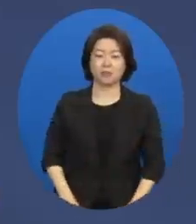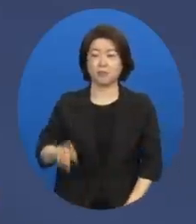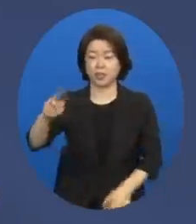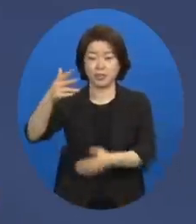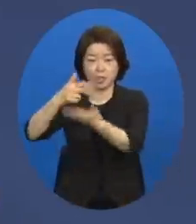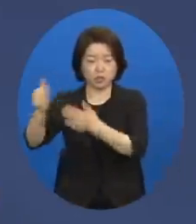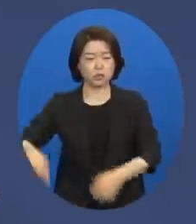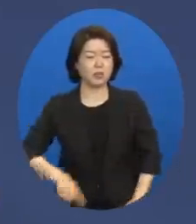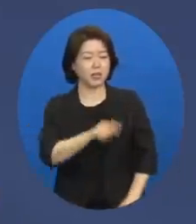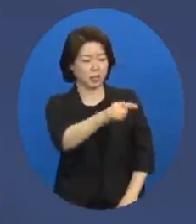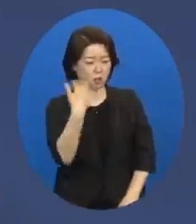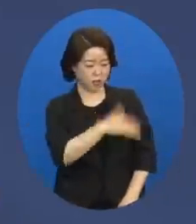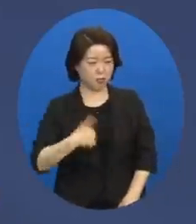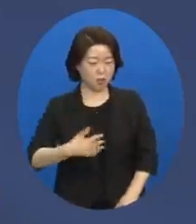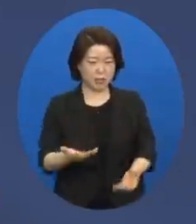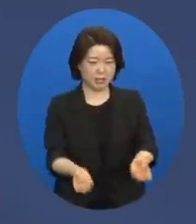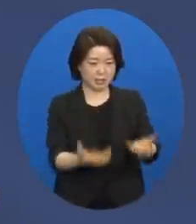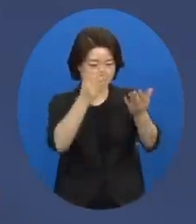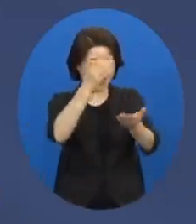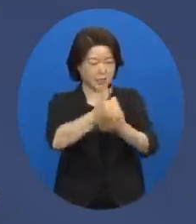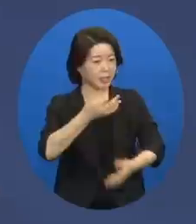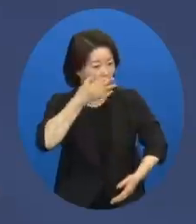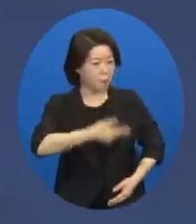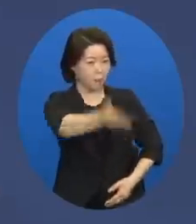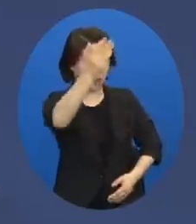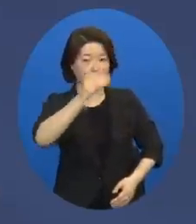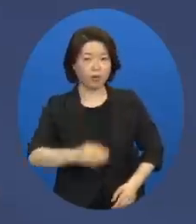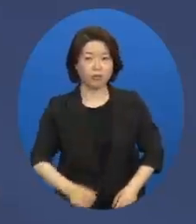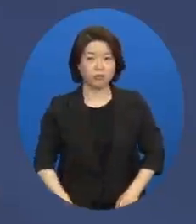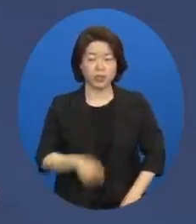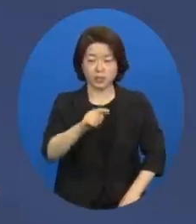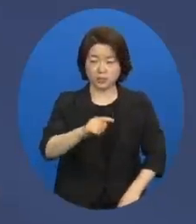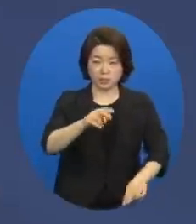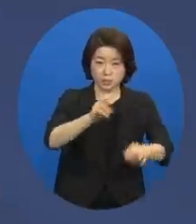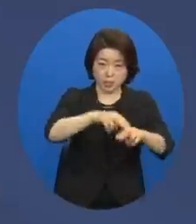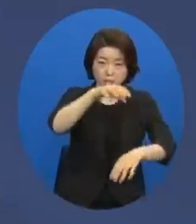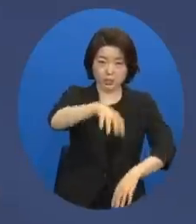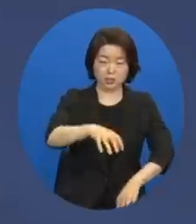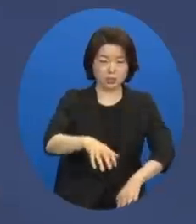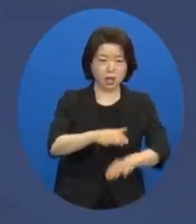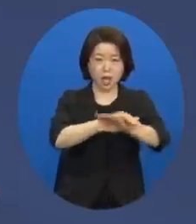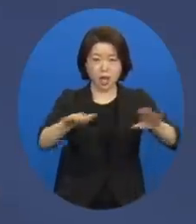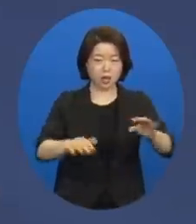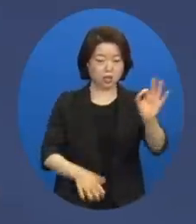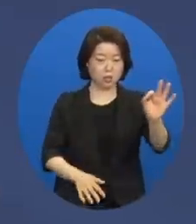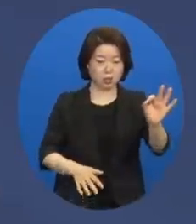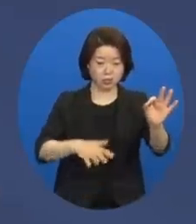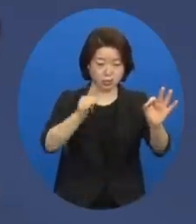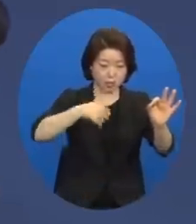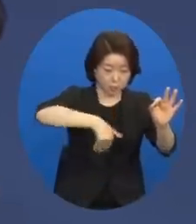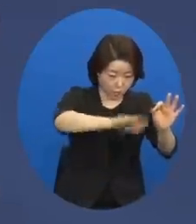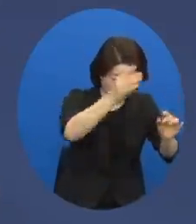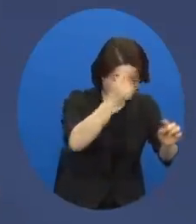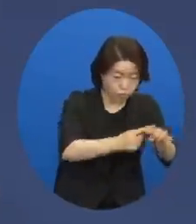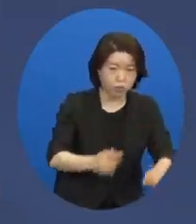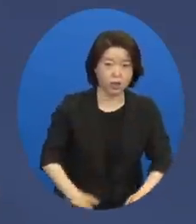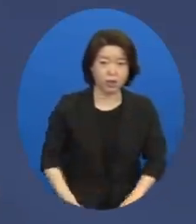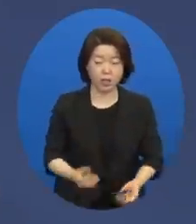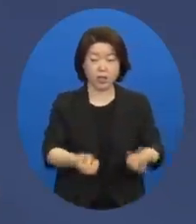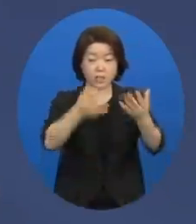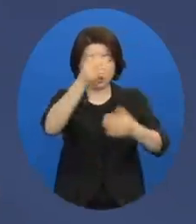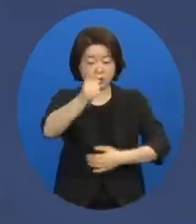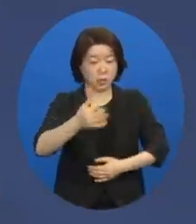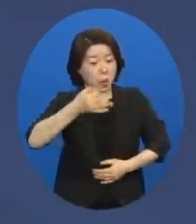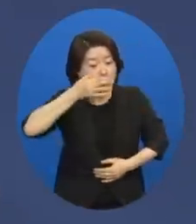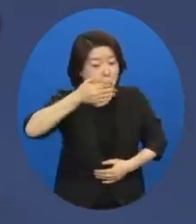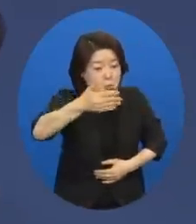몸을 제사장에 가서 보여라. 그리고는 그 자리에서 단순하게 해결. 열 사람이 가다가 제사장의 몸을 보이려고